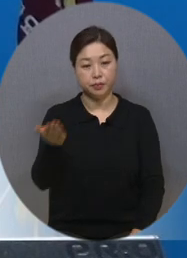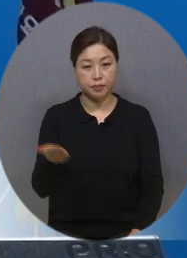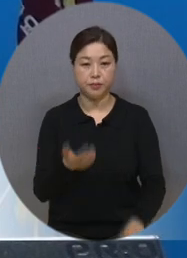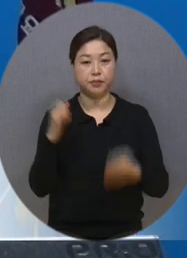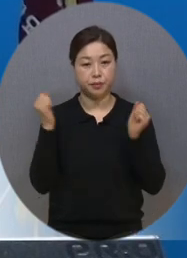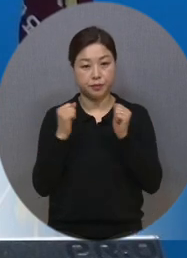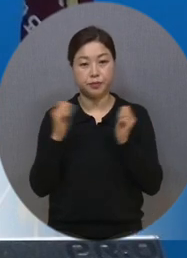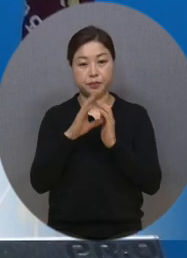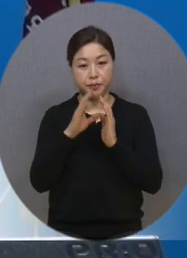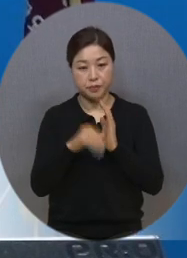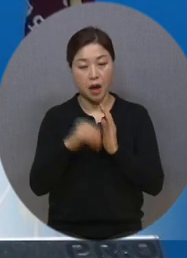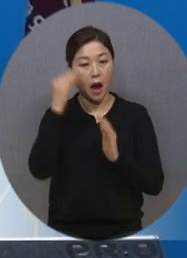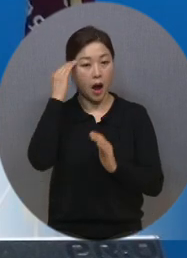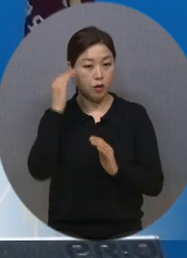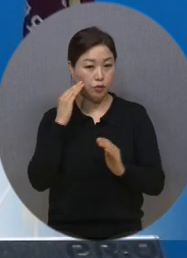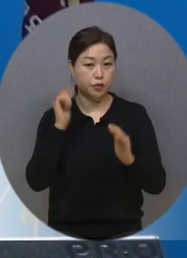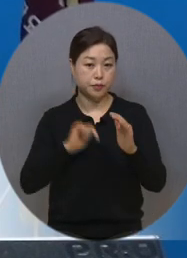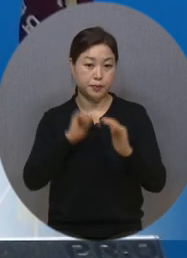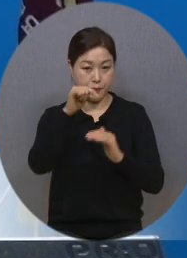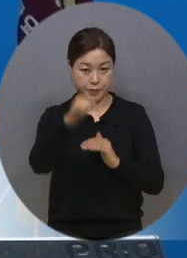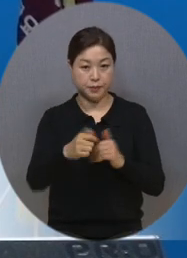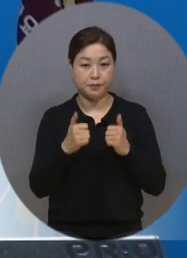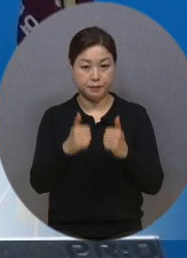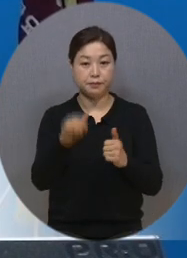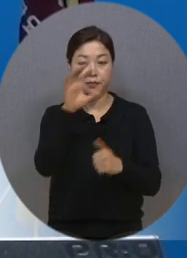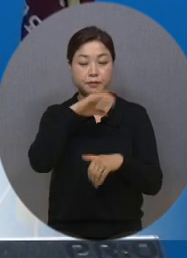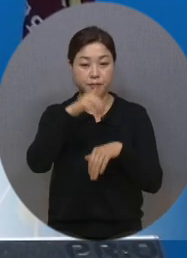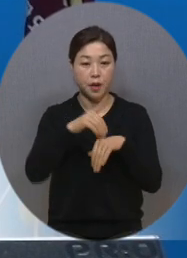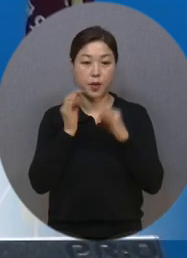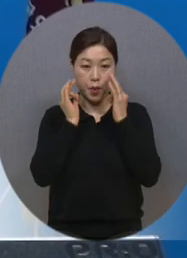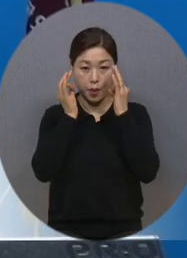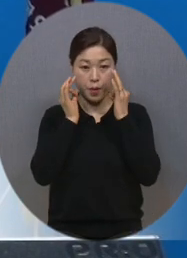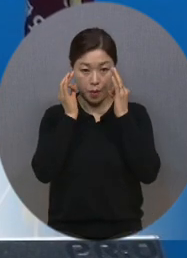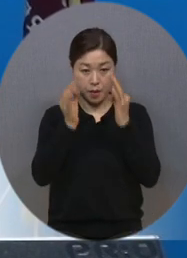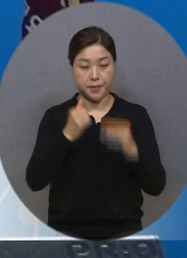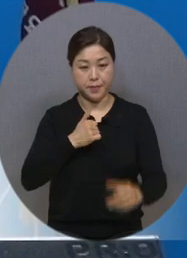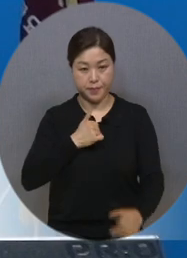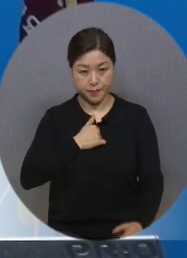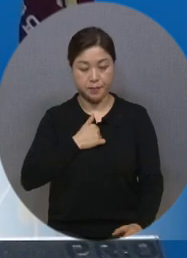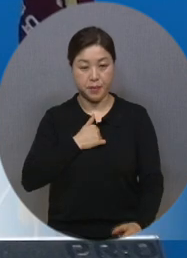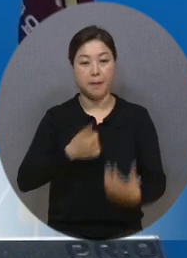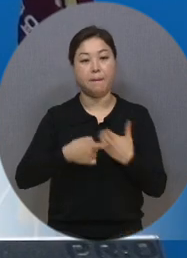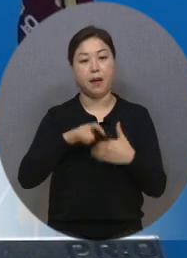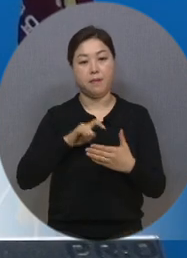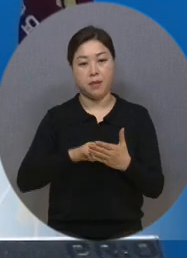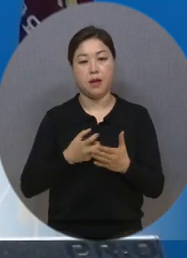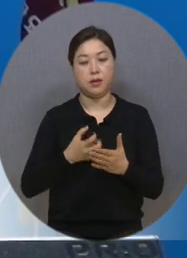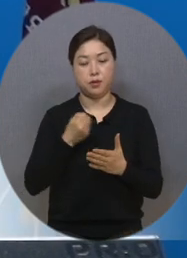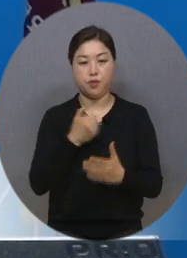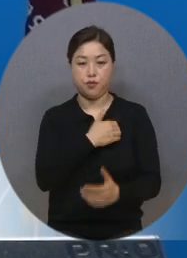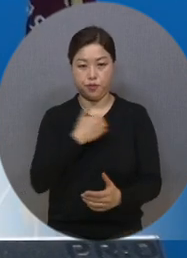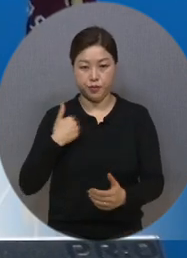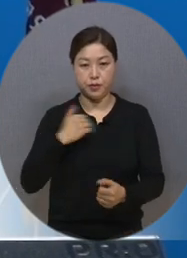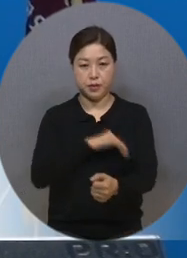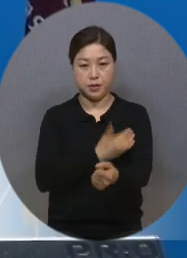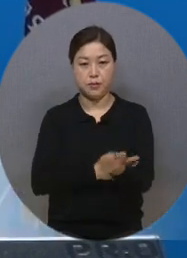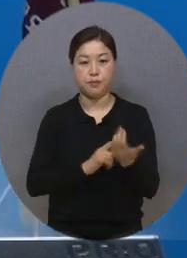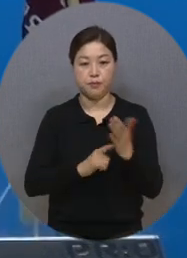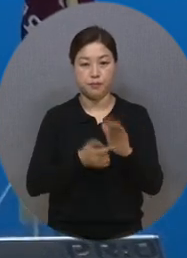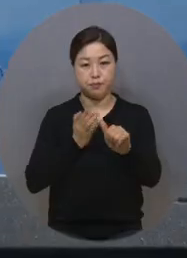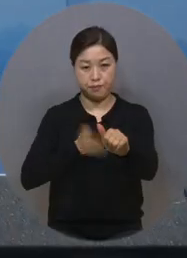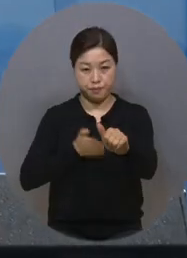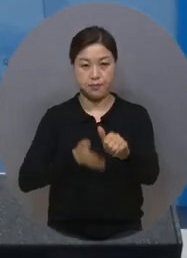기간 국내외에서 열심히 훈련하고 노력한 만큼 자신감을 가지고 마음껏 기량을 발휘해 주시기